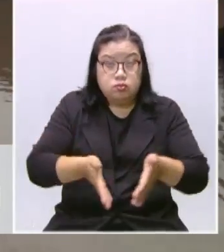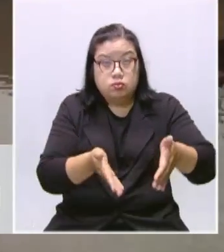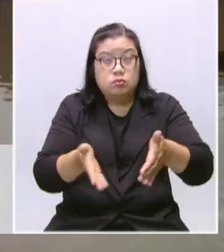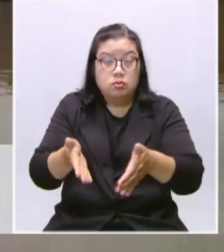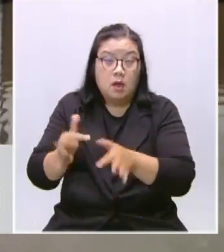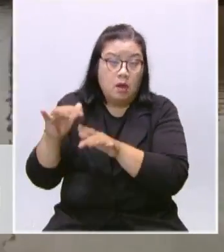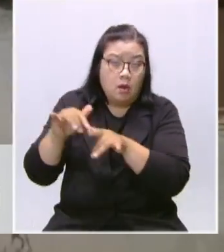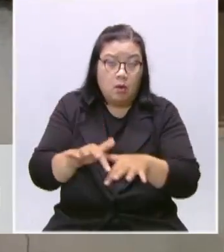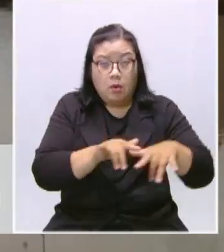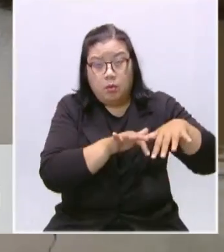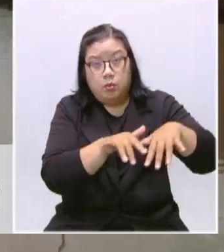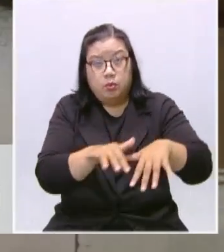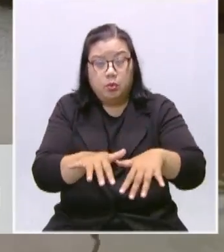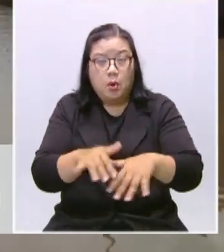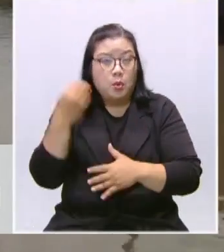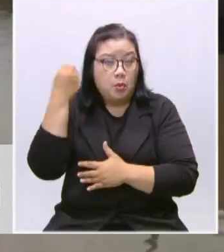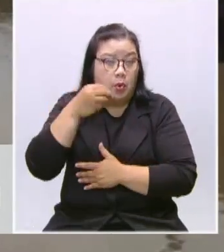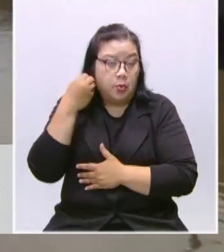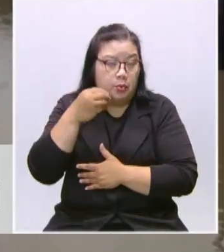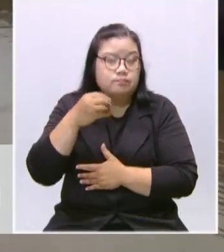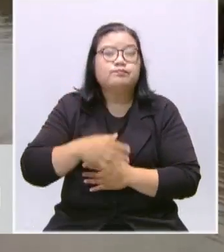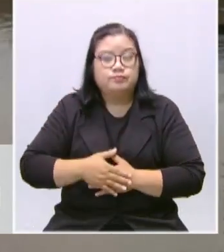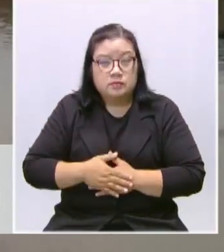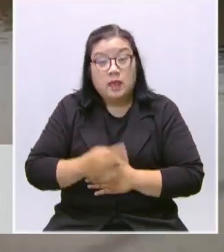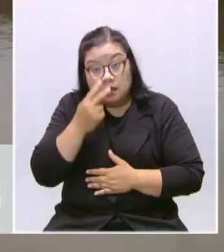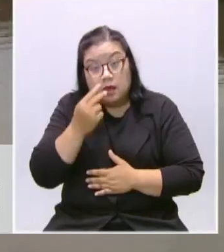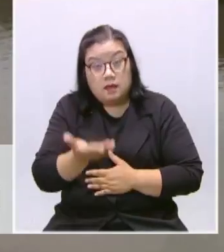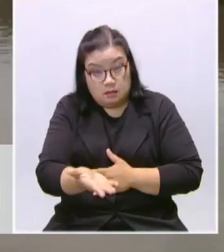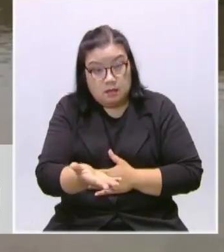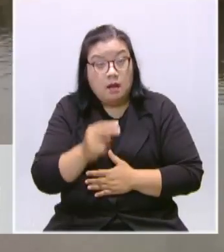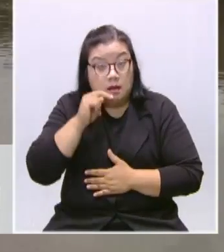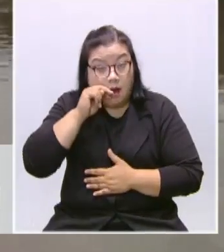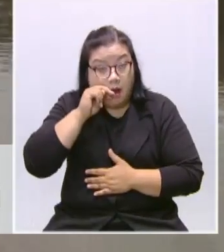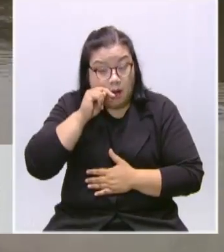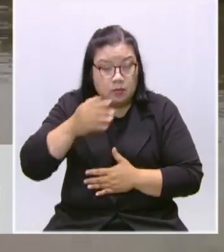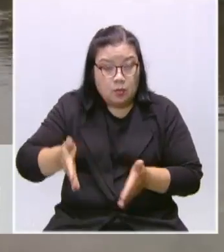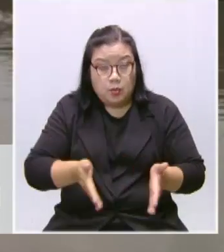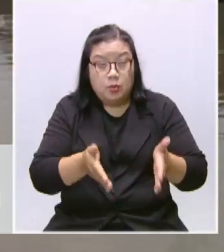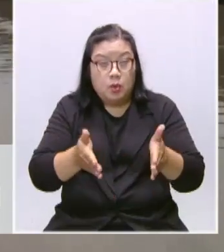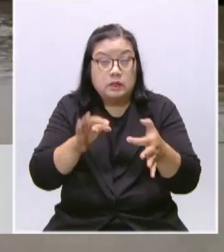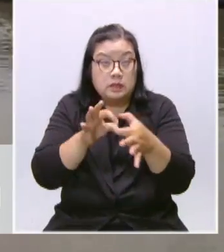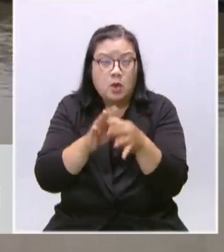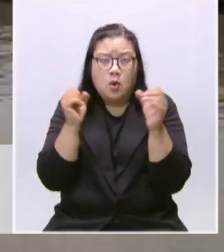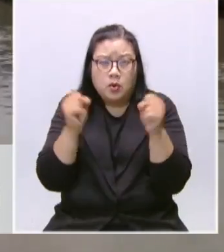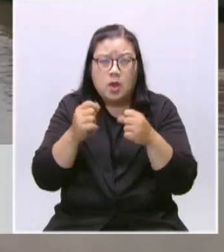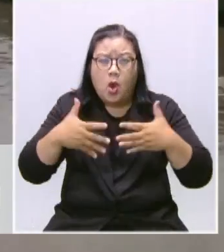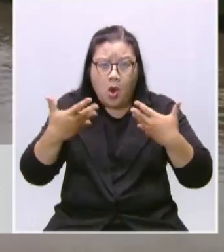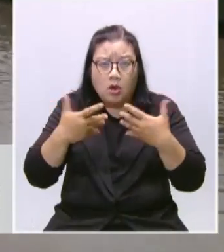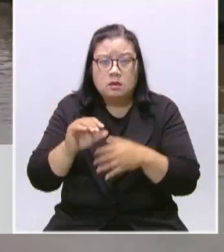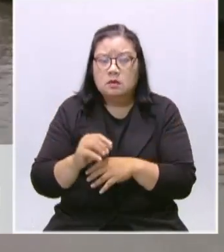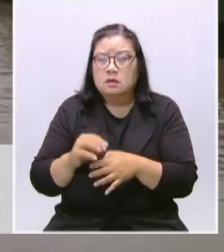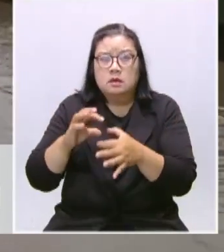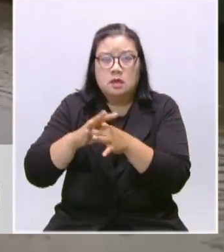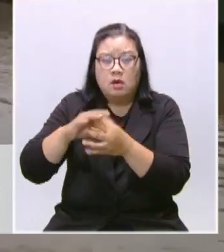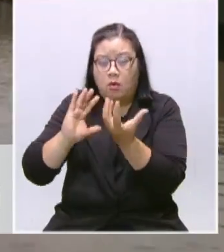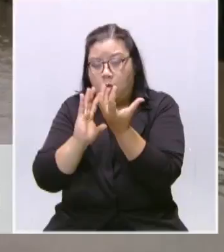ขึ้มาแล้วห aconteceuายครั้งใ a Californiaทั้งนี้แ่น้ำใชั้นบรรยากาศคอการเกิดกแความชื้นหนาแน่นในชนบรรยากาศ